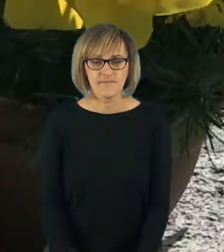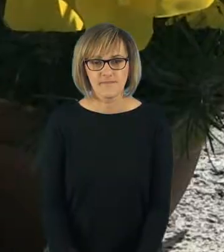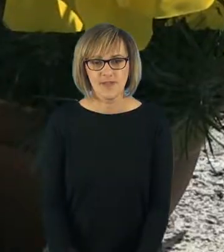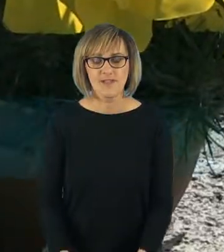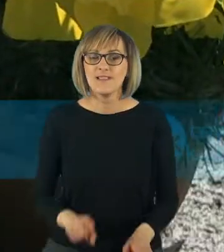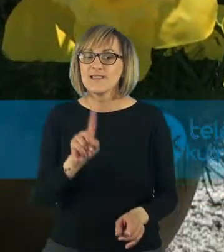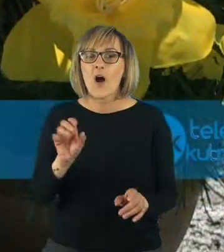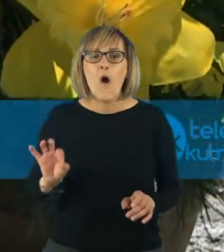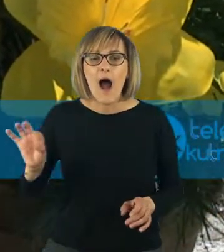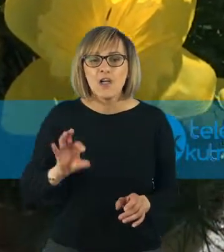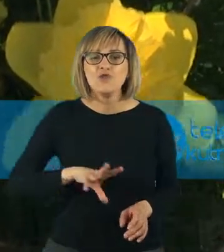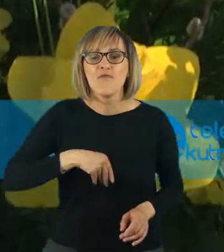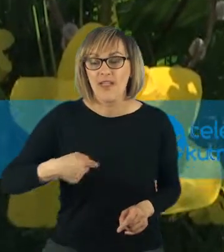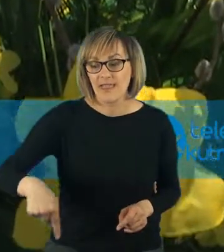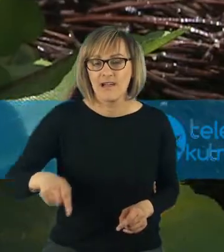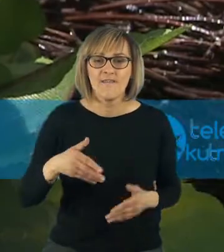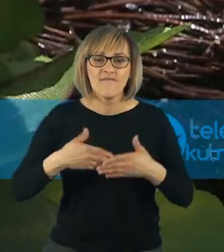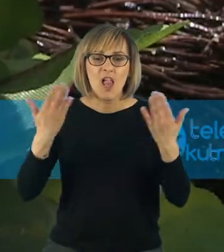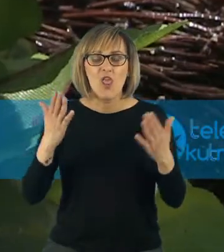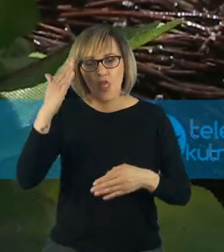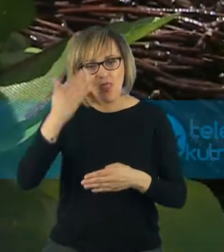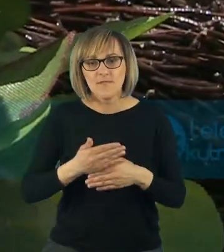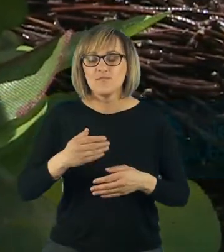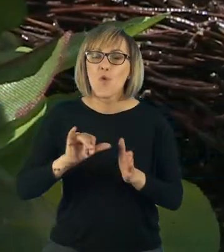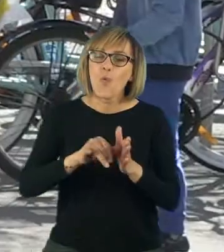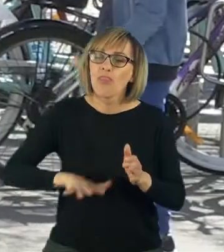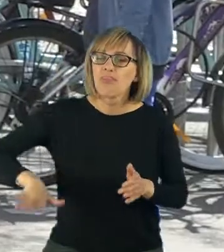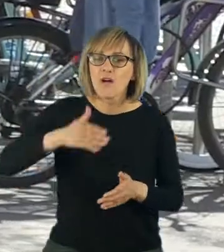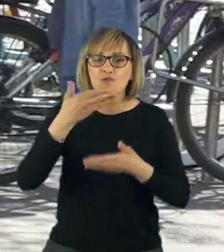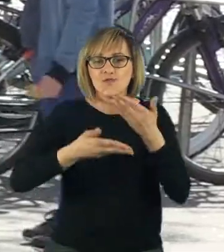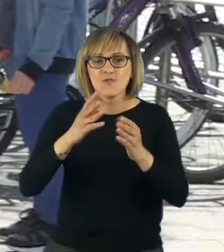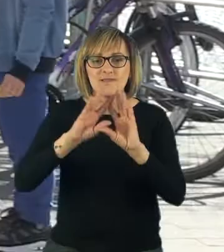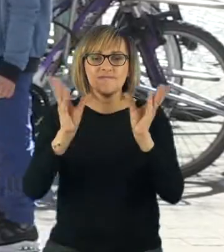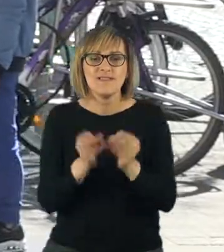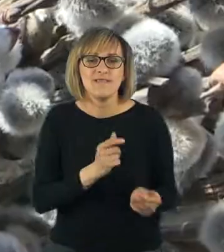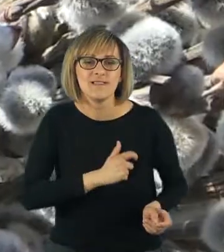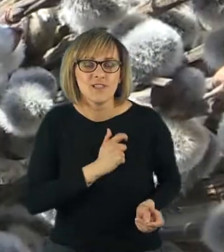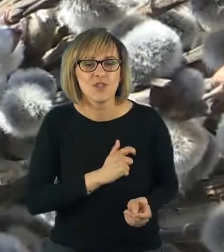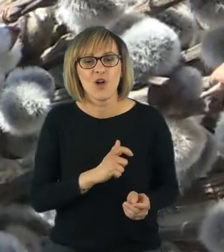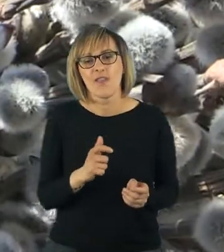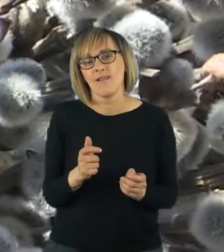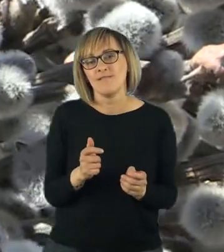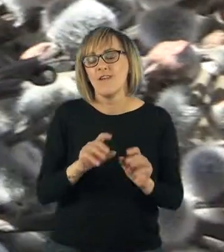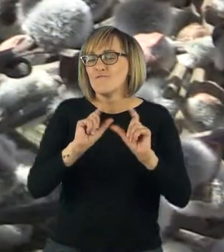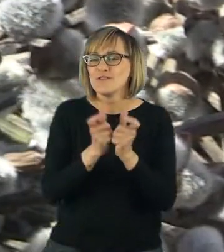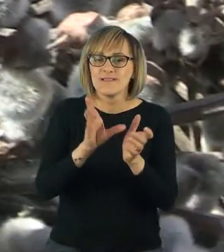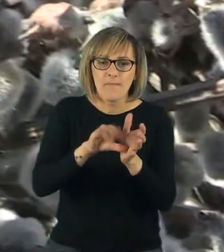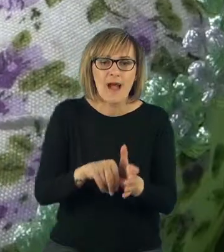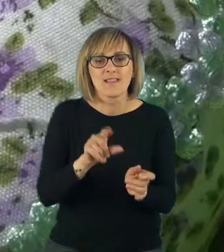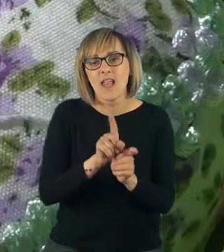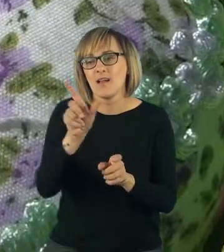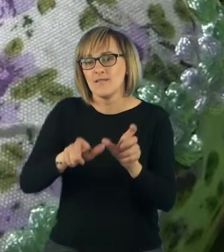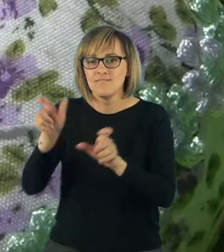Z okazji nadchodzących świąt Wielkiej Nocy kutnianie składają najserdeczniejsze życzenia swoim najbliższym i wszystkim mieszkańcom miasta